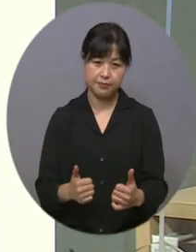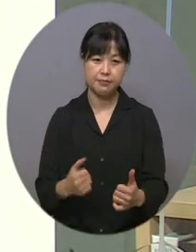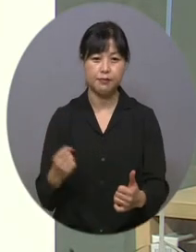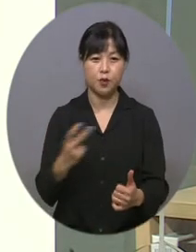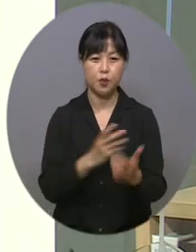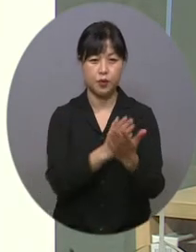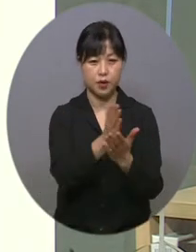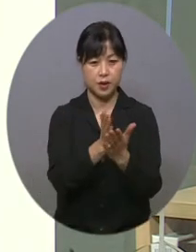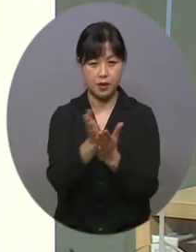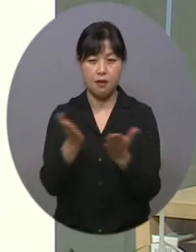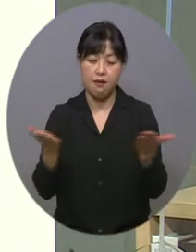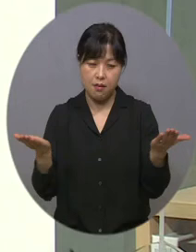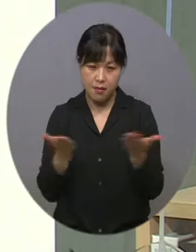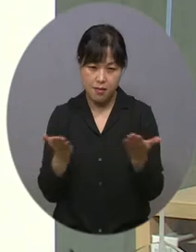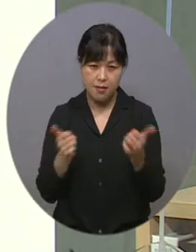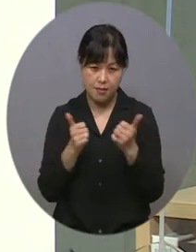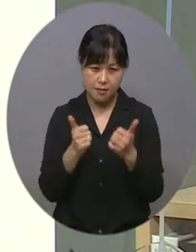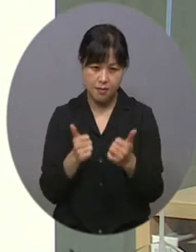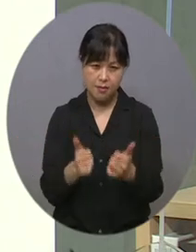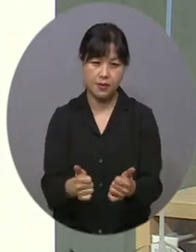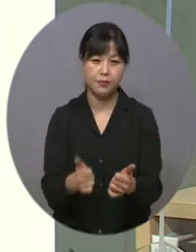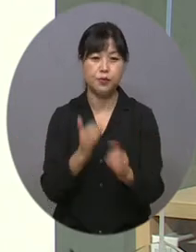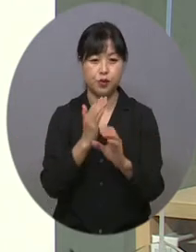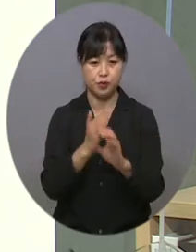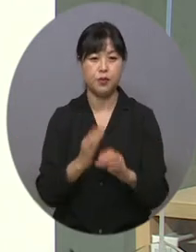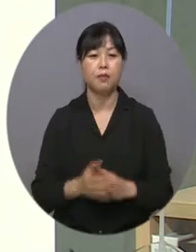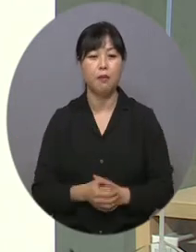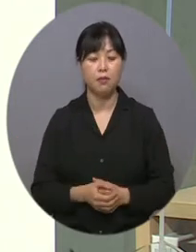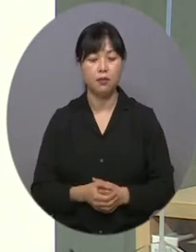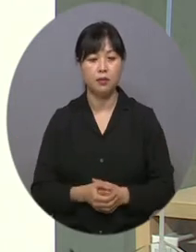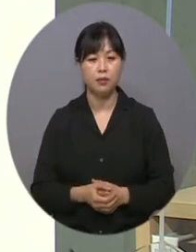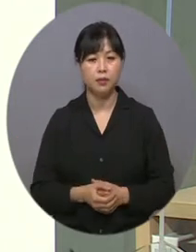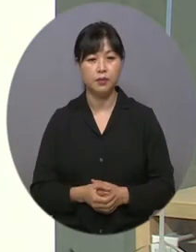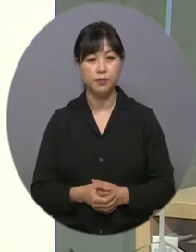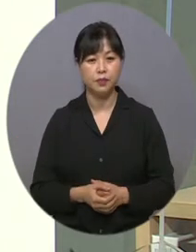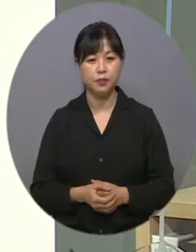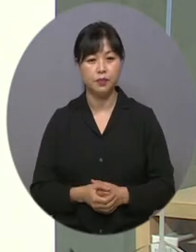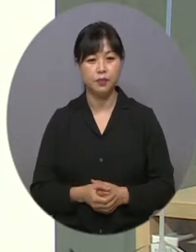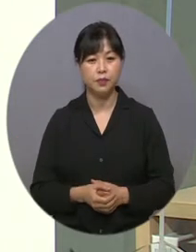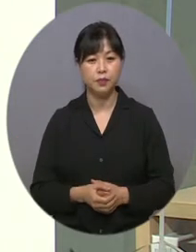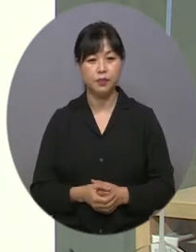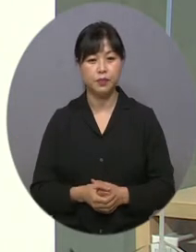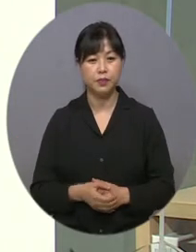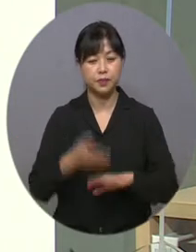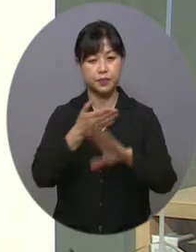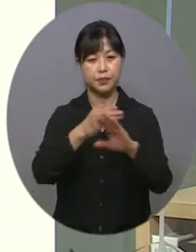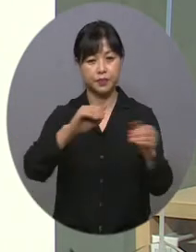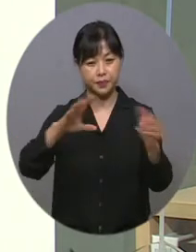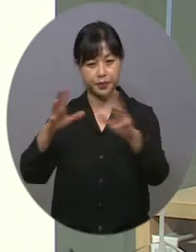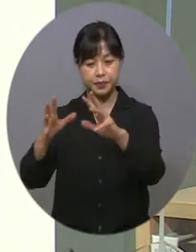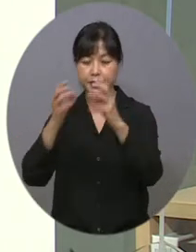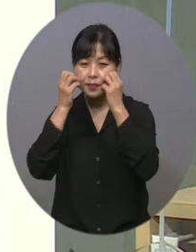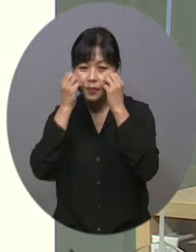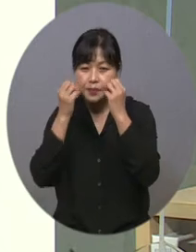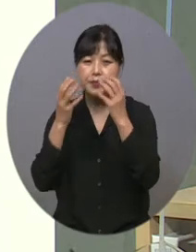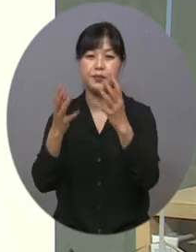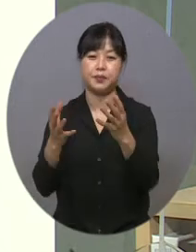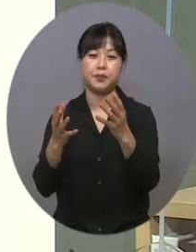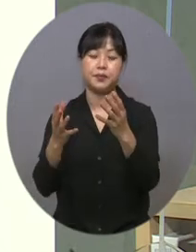분야에서 열심히 모다들 일을 하고 계시죠. 그 가운데도 해외 개척을